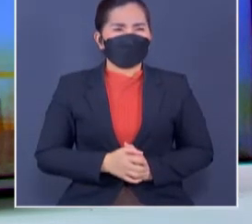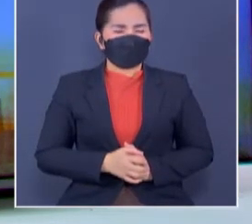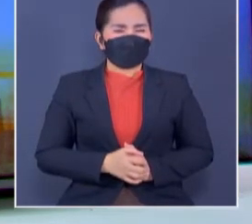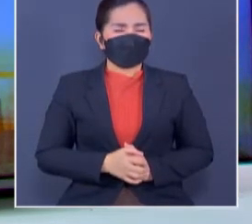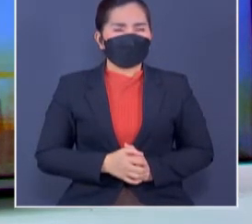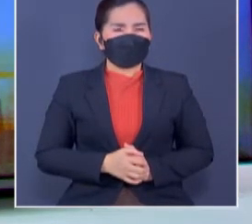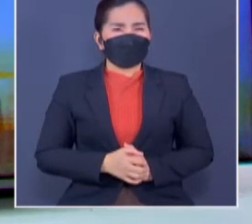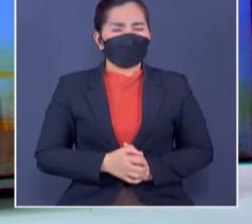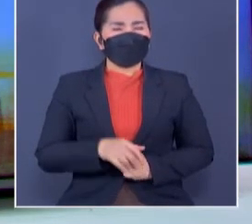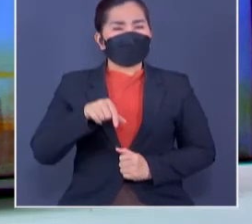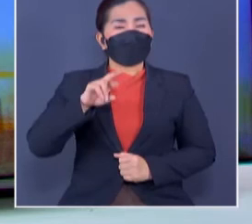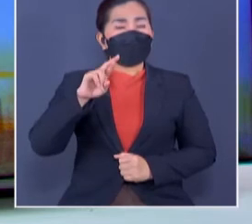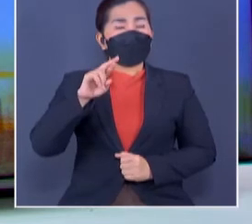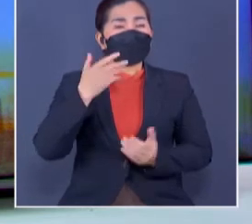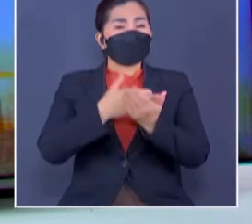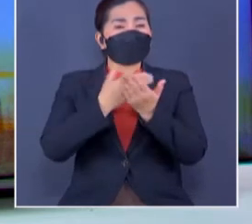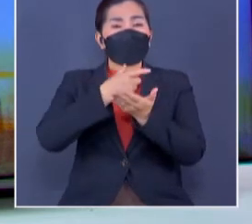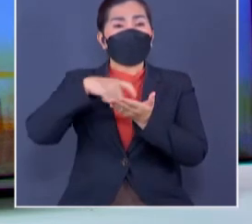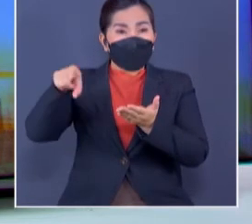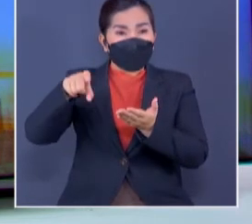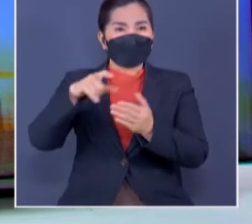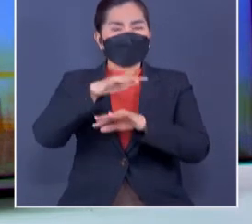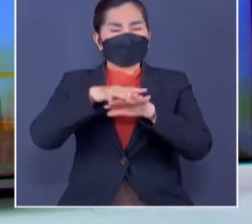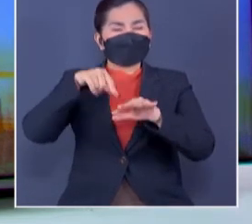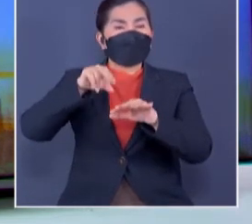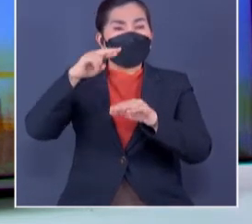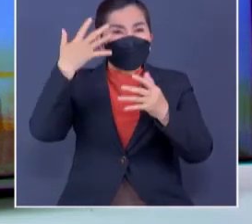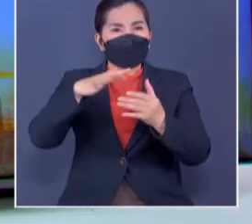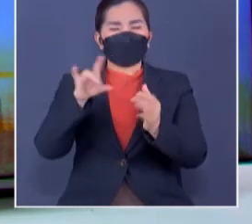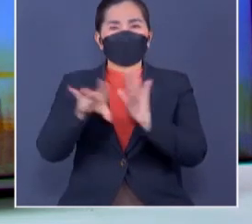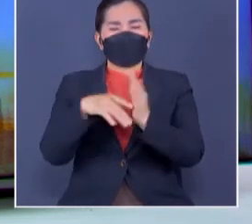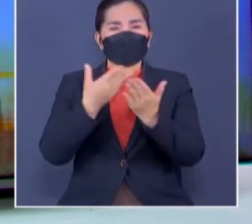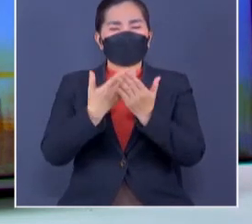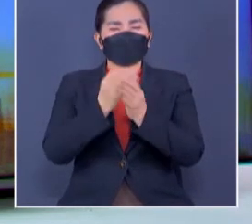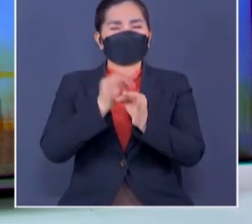งิน โอนเงิน เราสแกนไปเราไม่ได้รับเงินหรอกกลายเป็นว่าเราโอนเงินไปให้เขาด้วยซ้ำไป